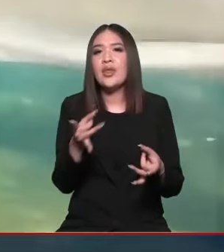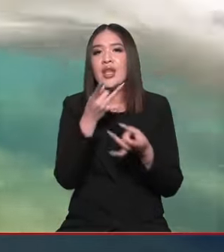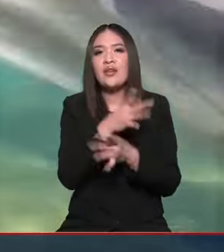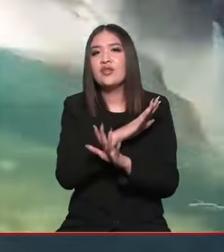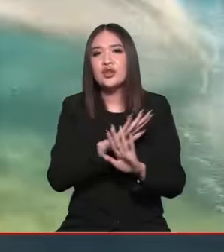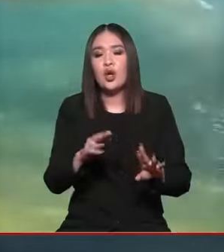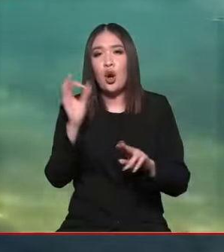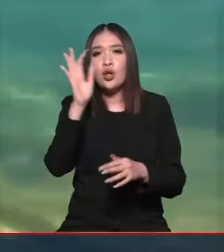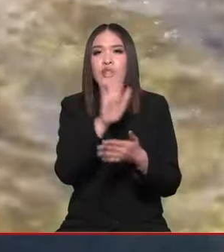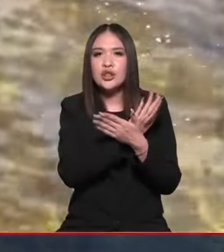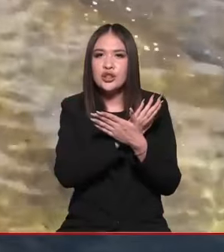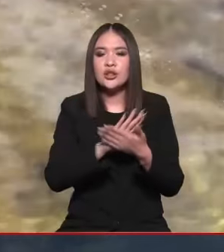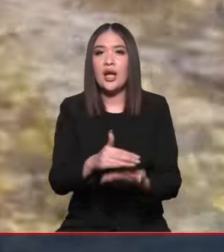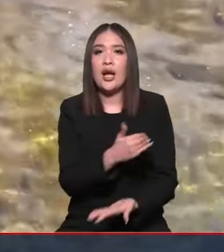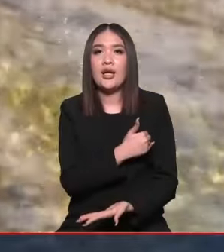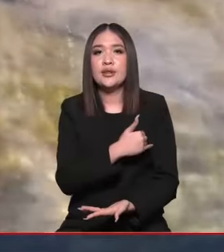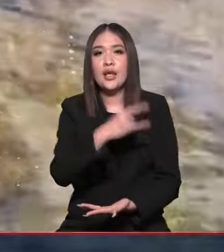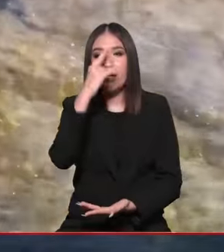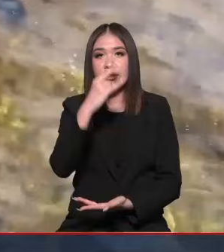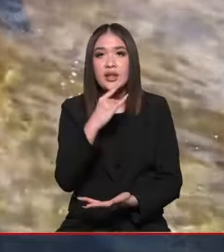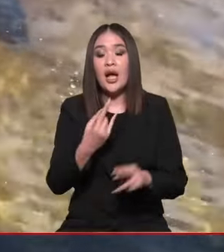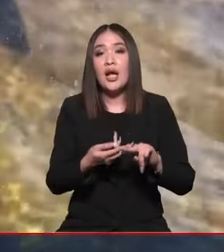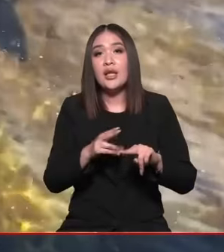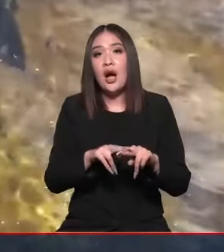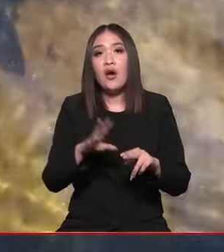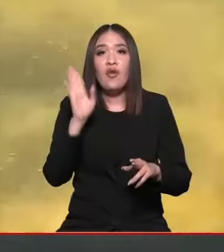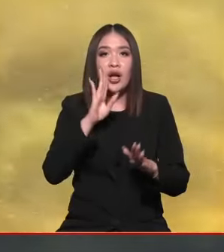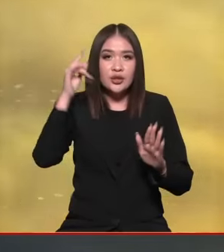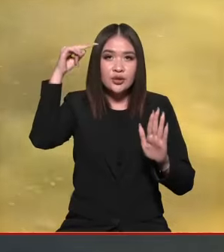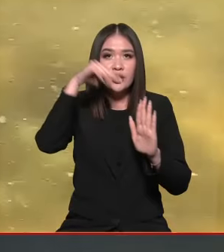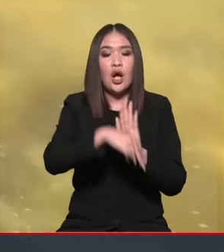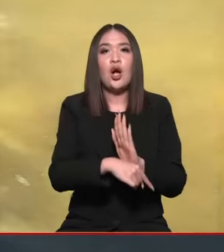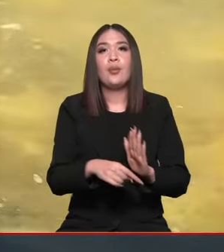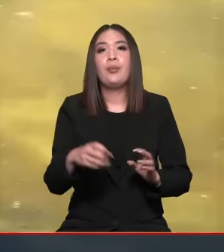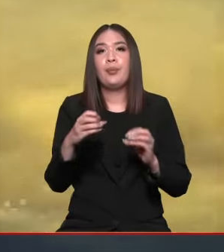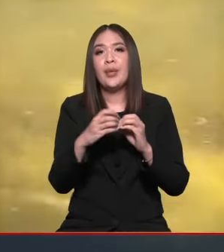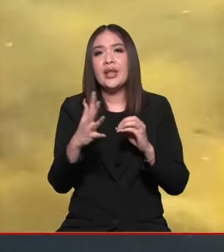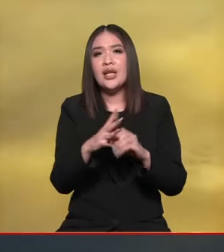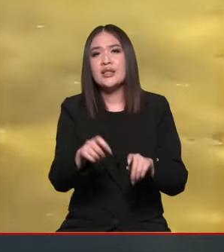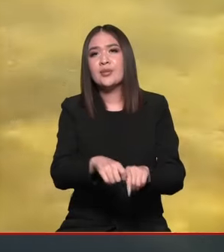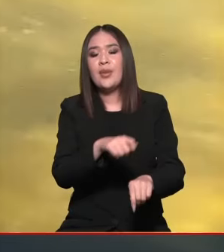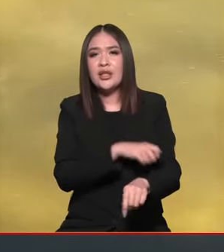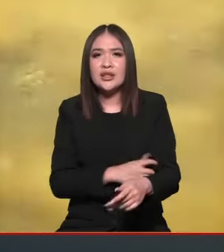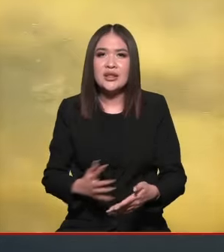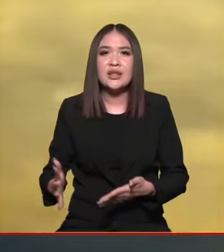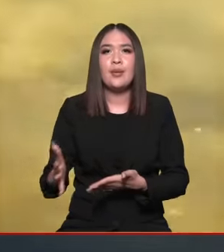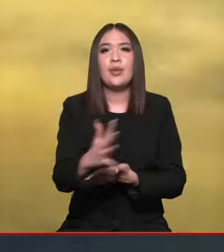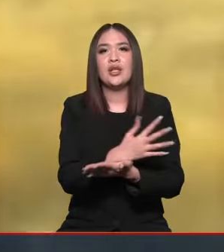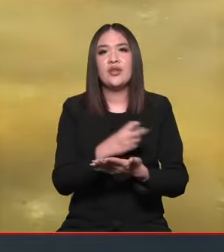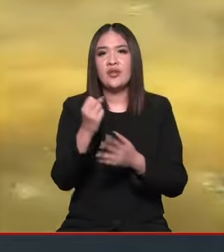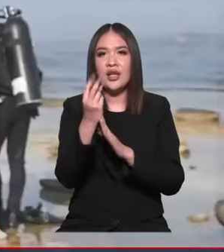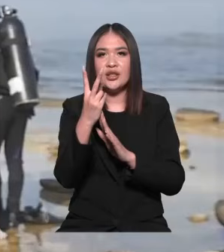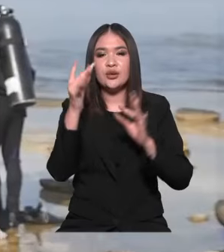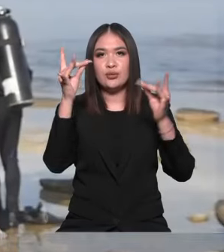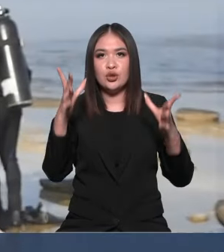на чистоту в городе. Водолазы специальным оборудованием погружаются под воду. На глубине 15 метров собирают по 12 мешков